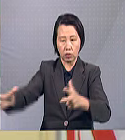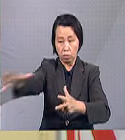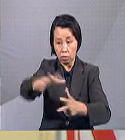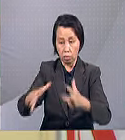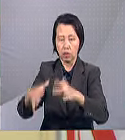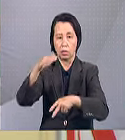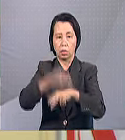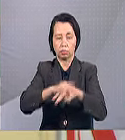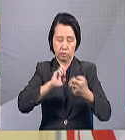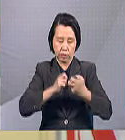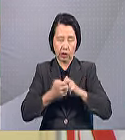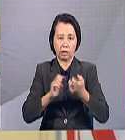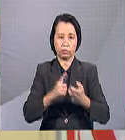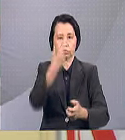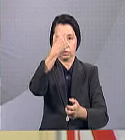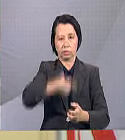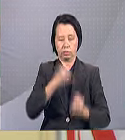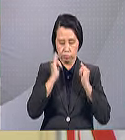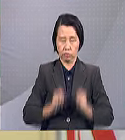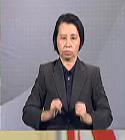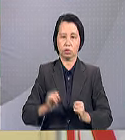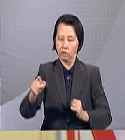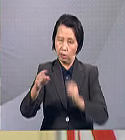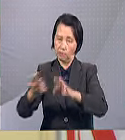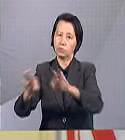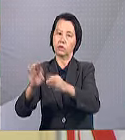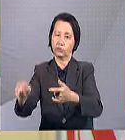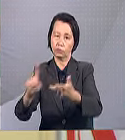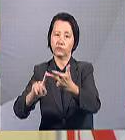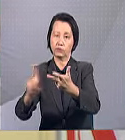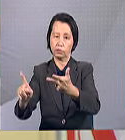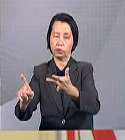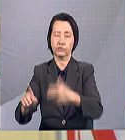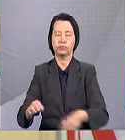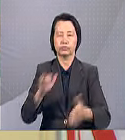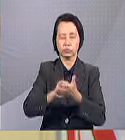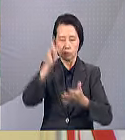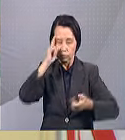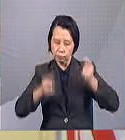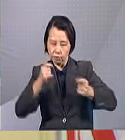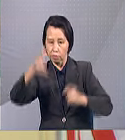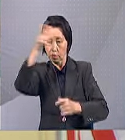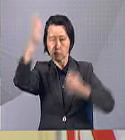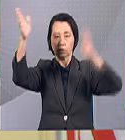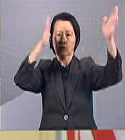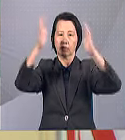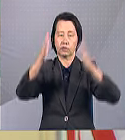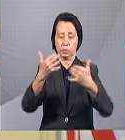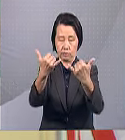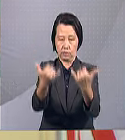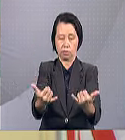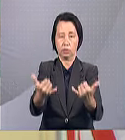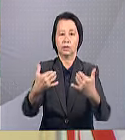ke atas kemaslahatan seseorang individu. Oleh itu, pertimbangan terbaik bagi kerajaan Malaysia buat masa